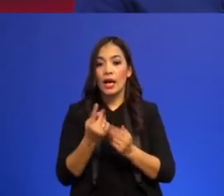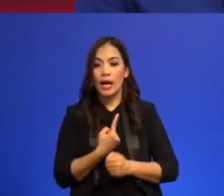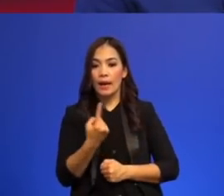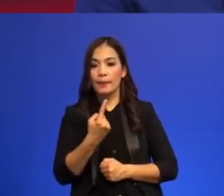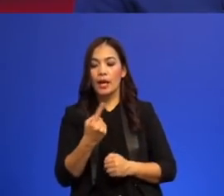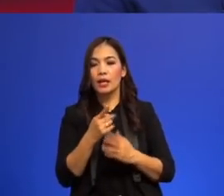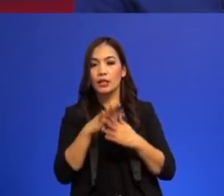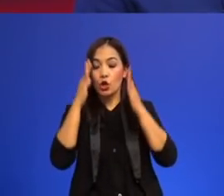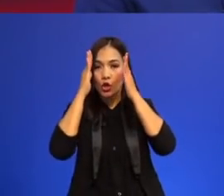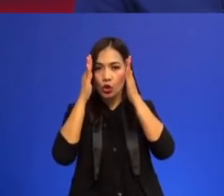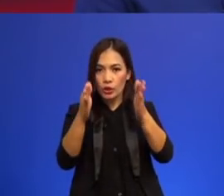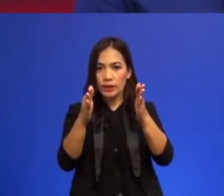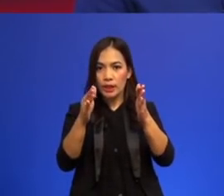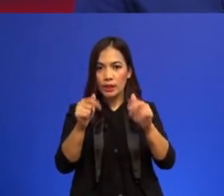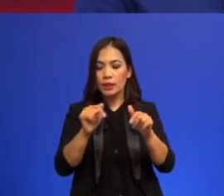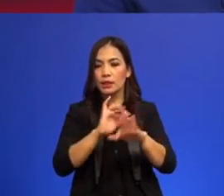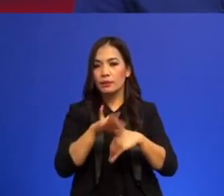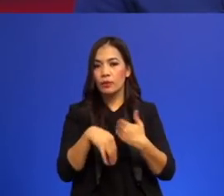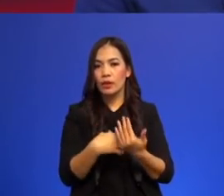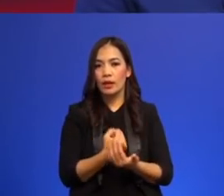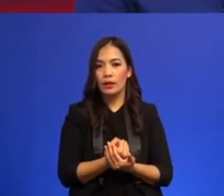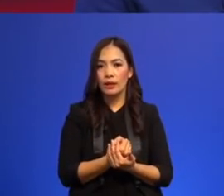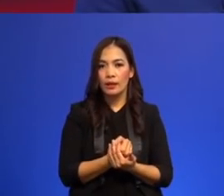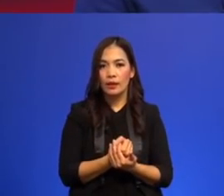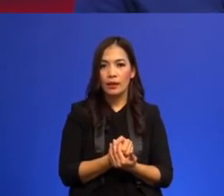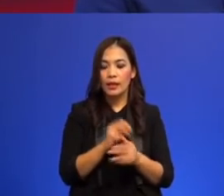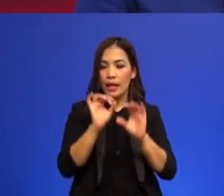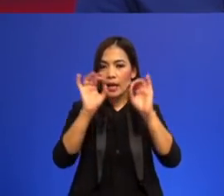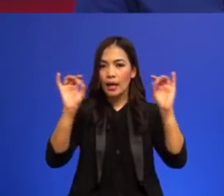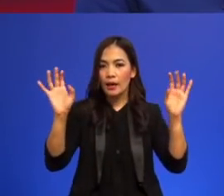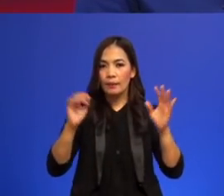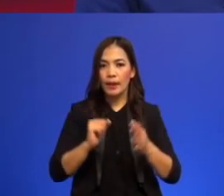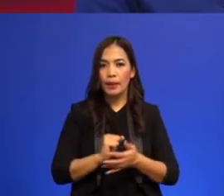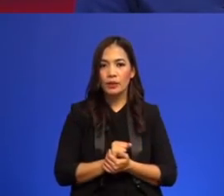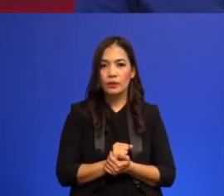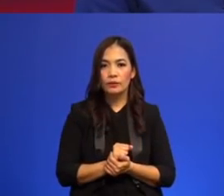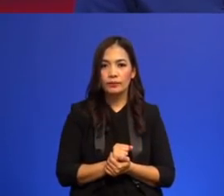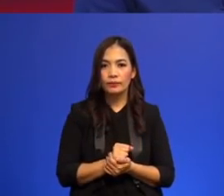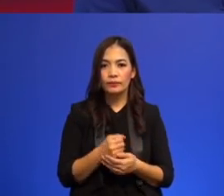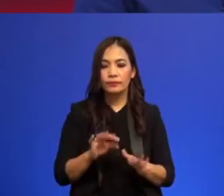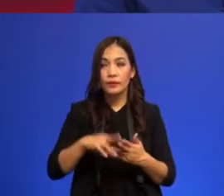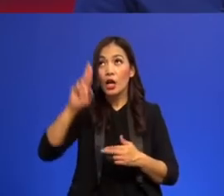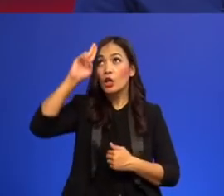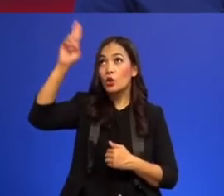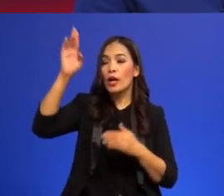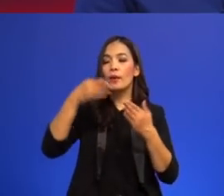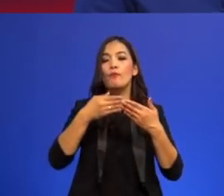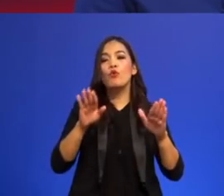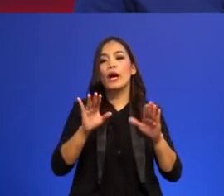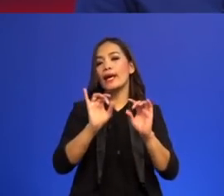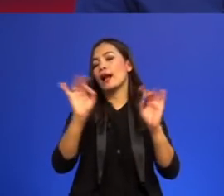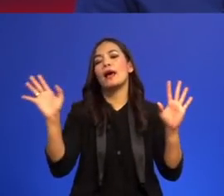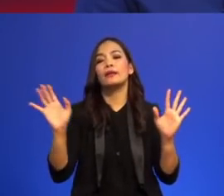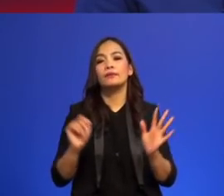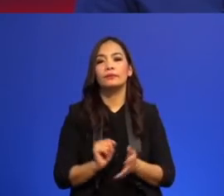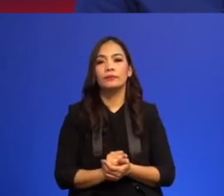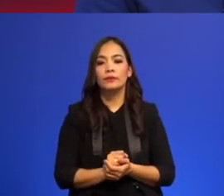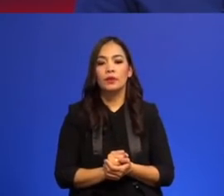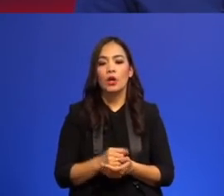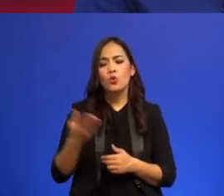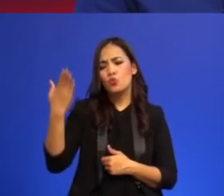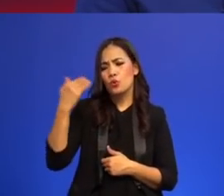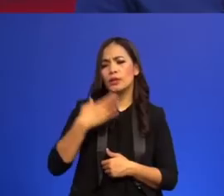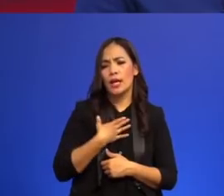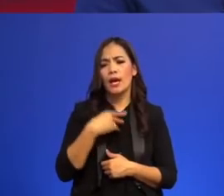akan konsentrasikan ke situ saja. Enggak yang lain dulu. Kecuali Tuhan suruh nanti untuk buka yang lainnya. Pernah sih